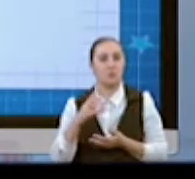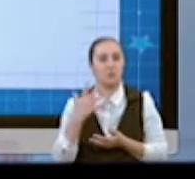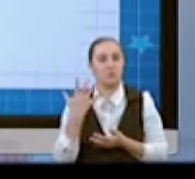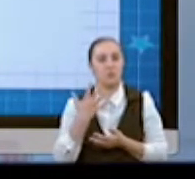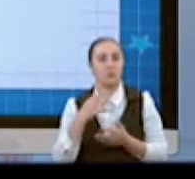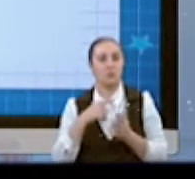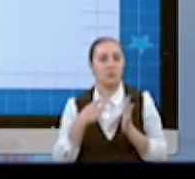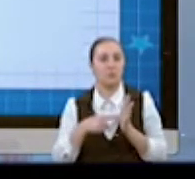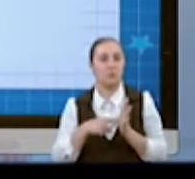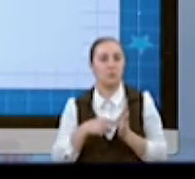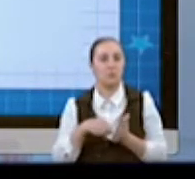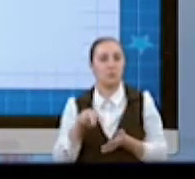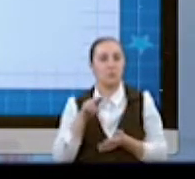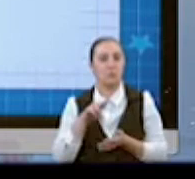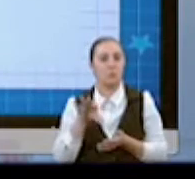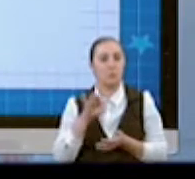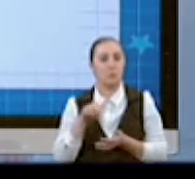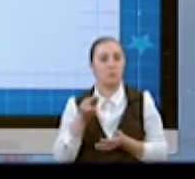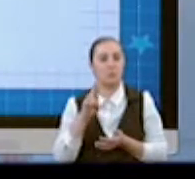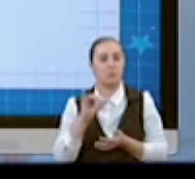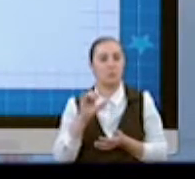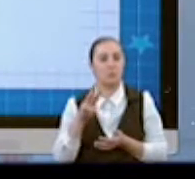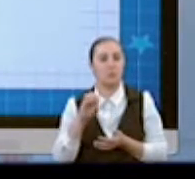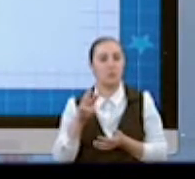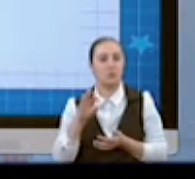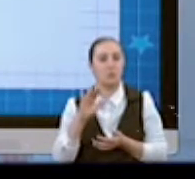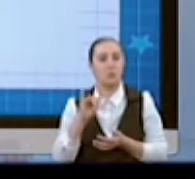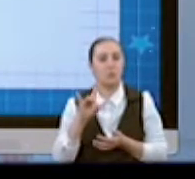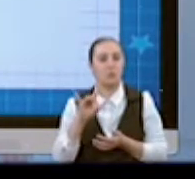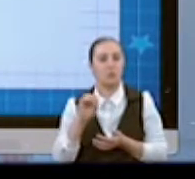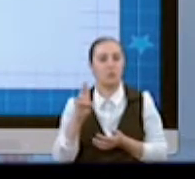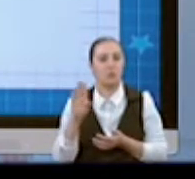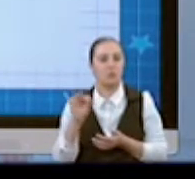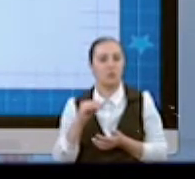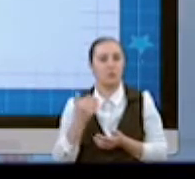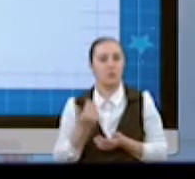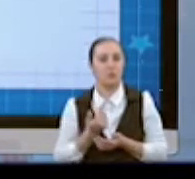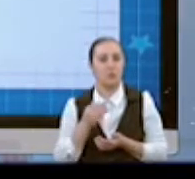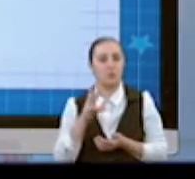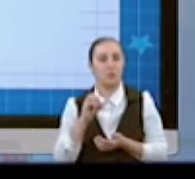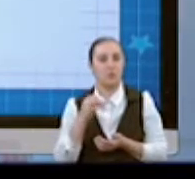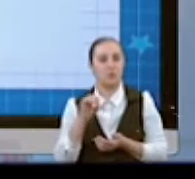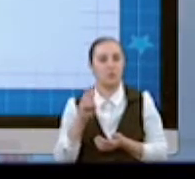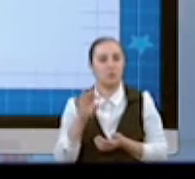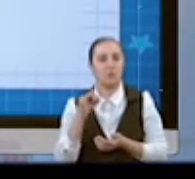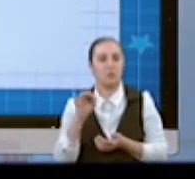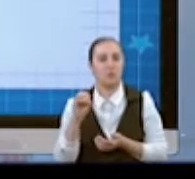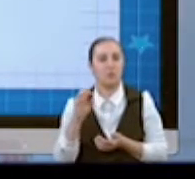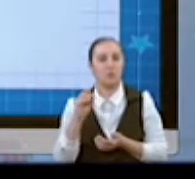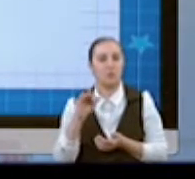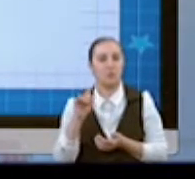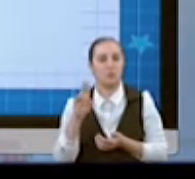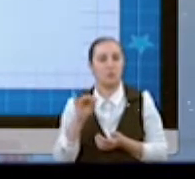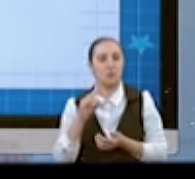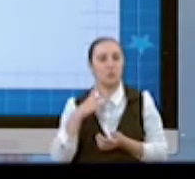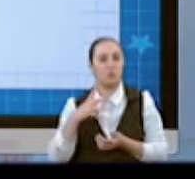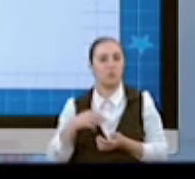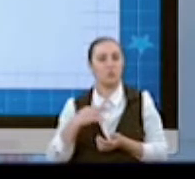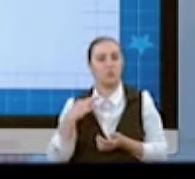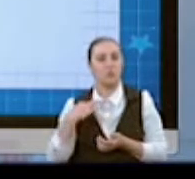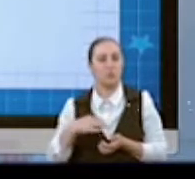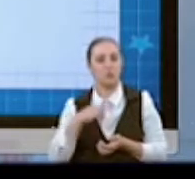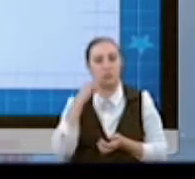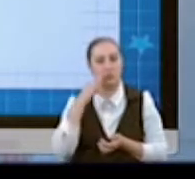Пятый вопрос. Под кустами у реки жили майские жуки. Дочка,